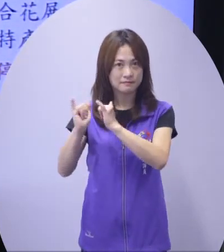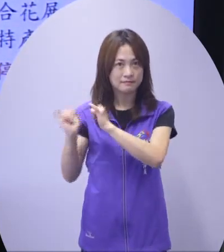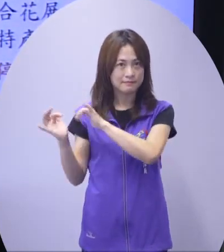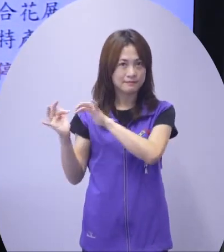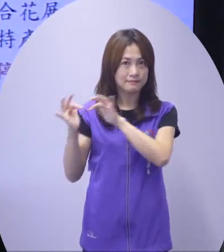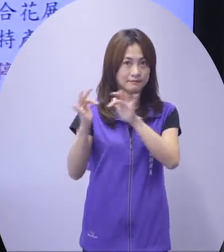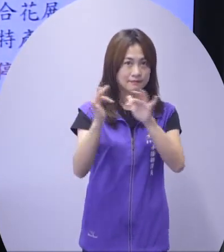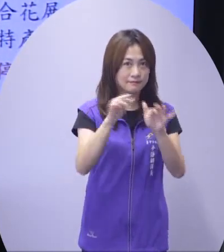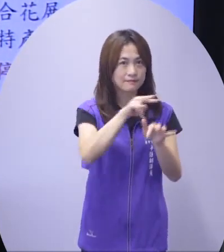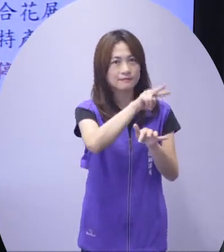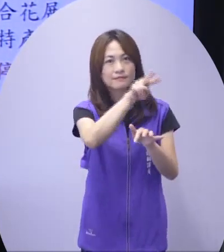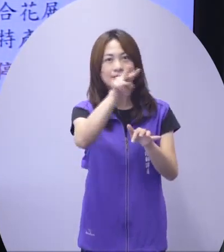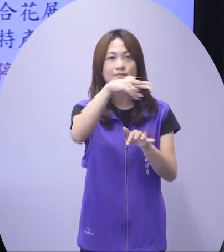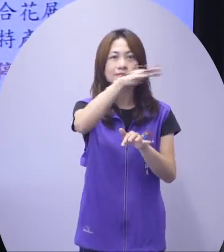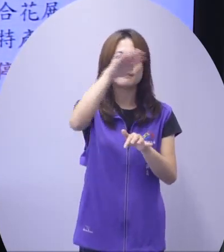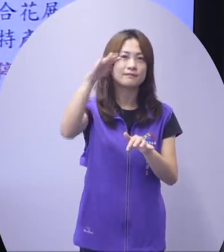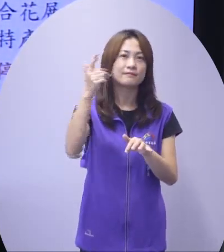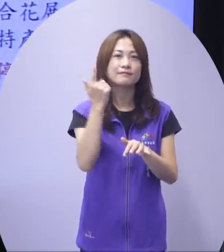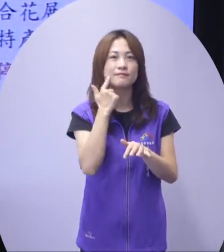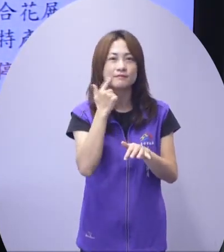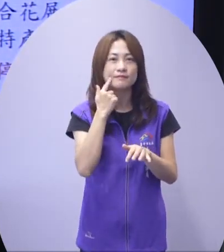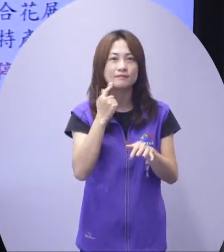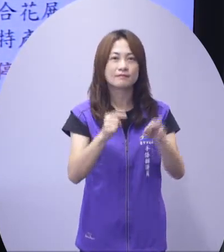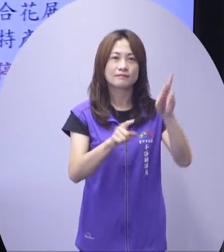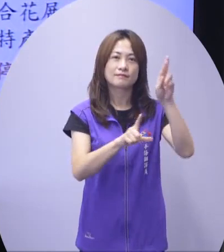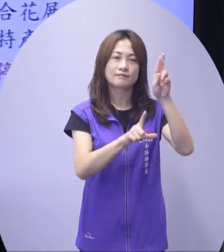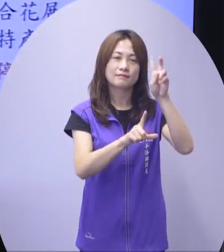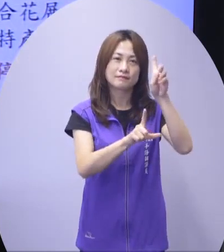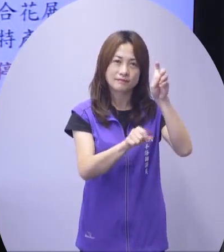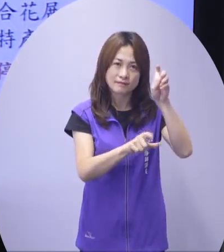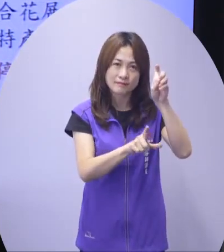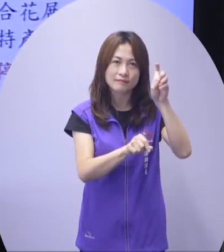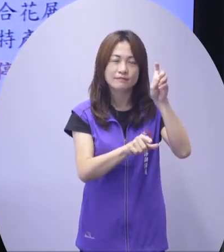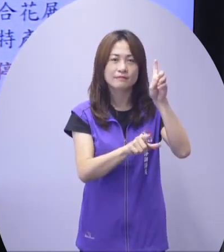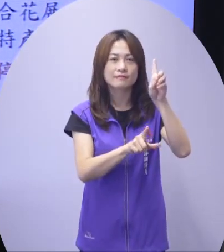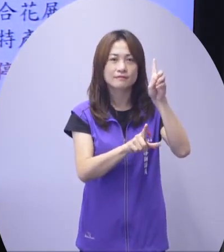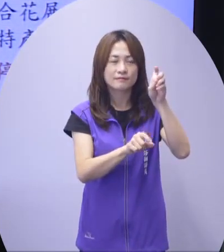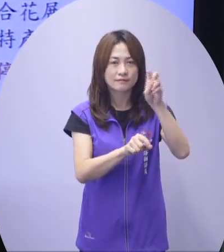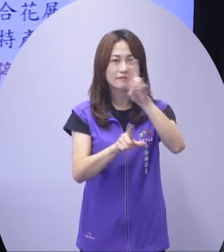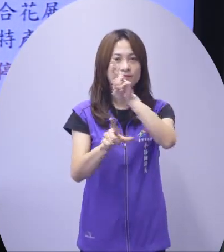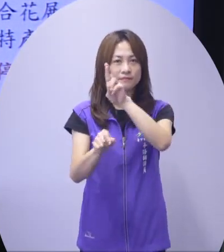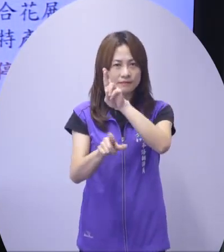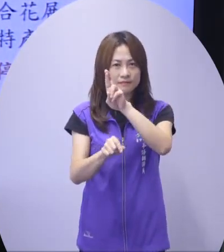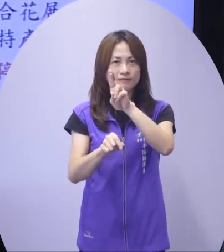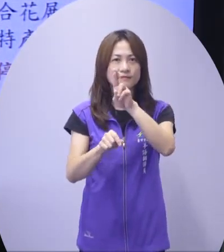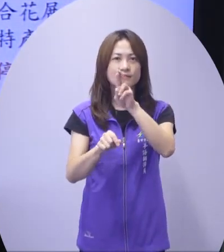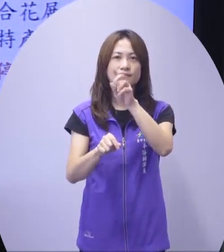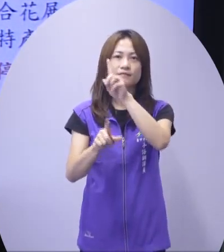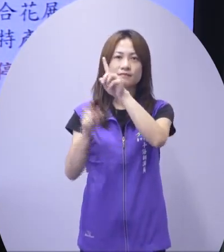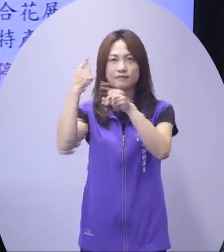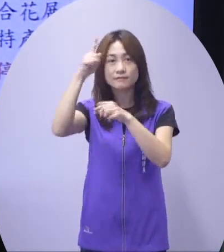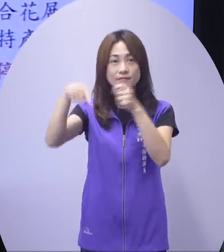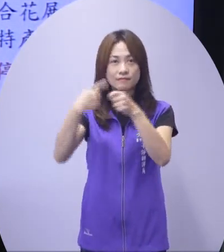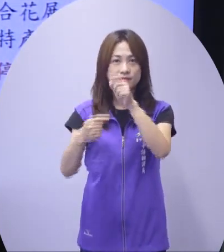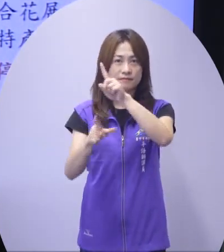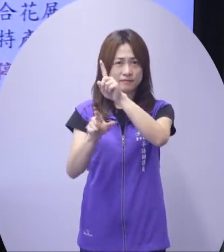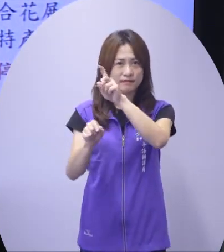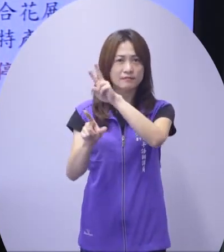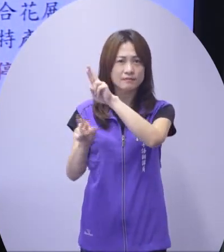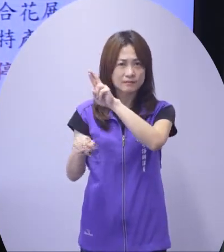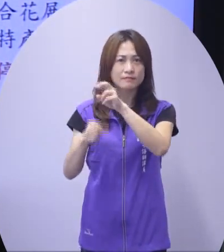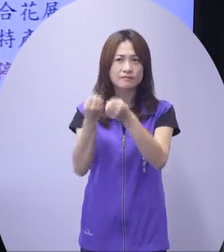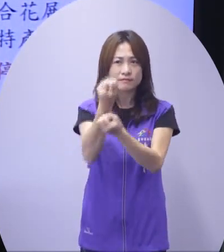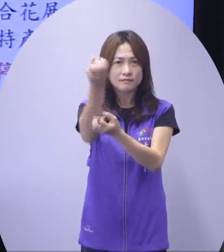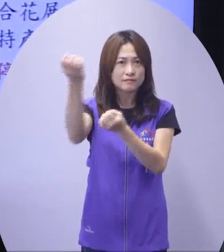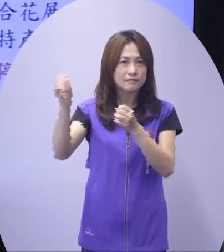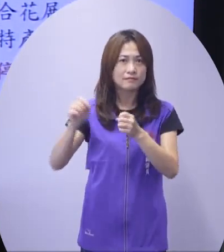周年四季的旅游哦。我想从十一、十二月的花海，一月到三月的樱花跟桃花季，四到五月的桐花季，